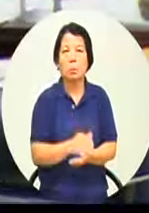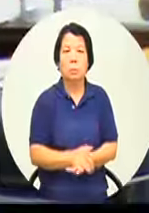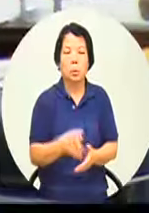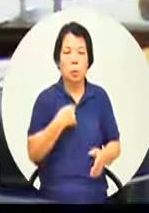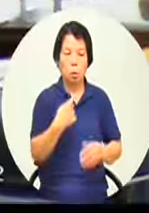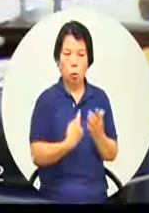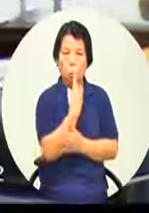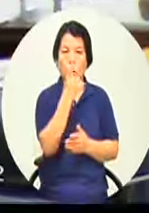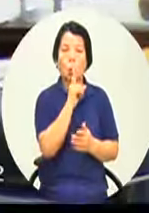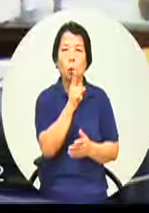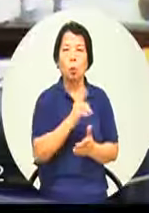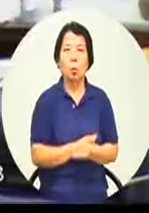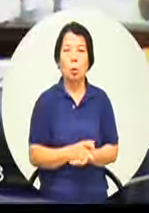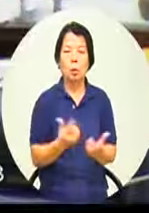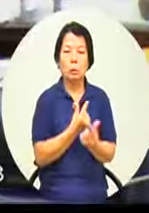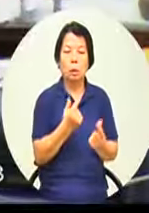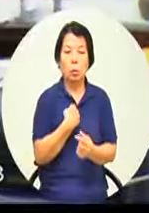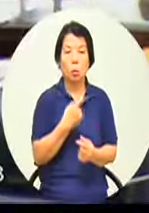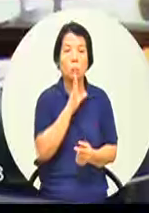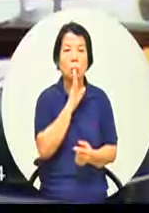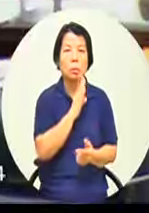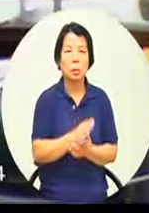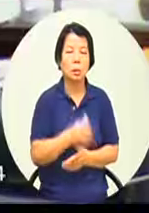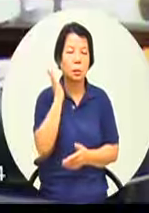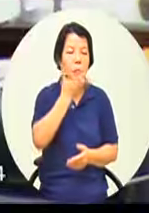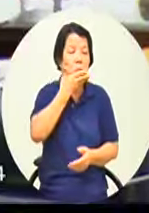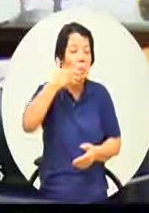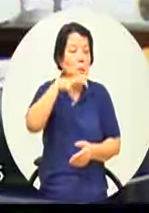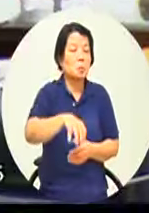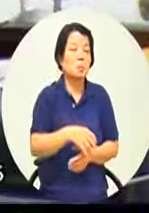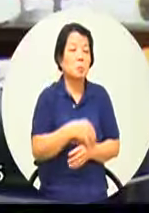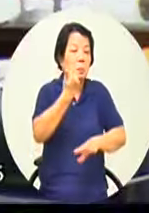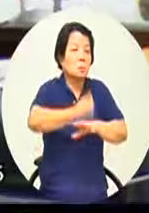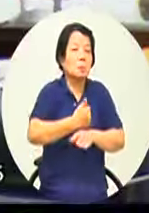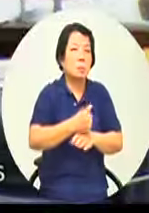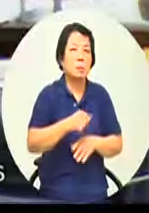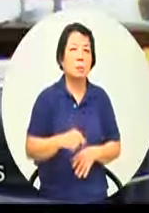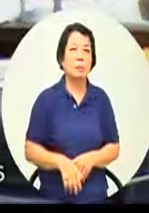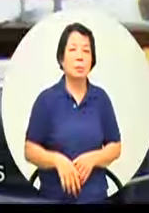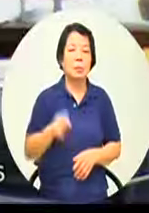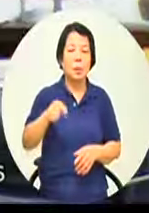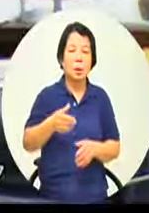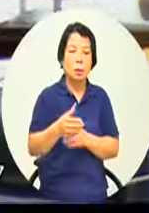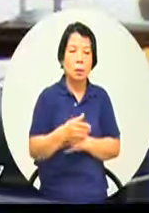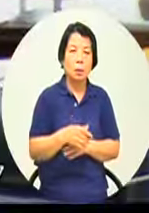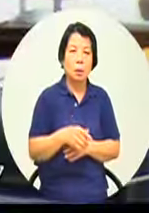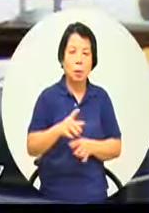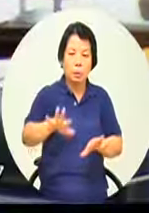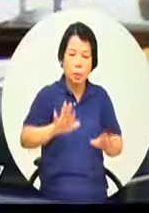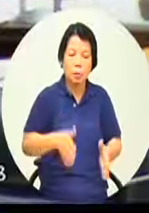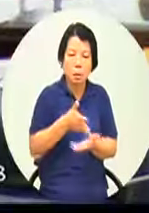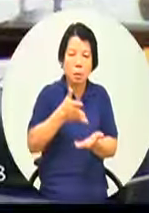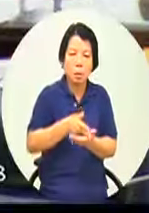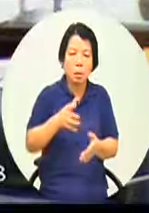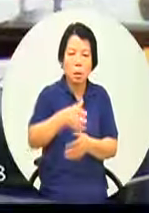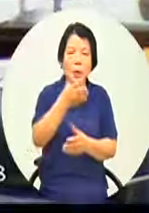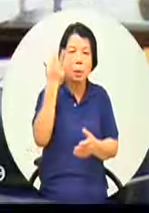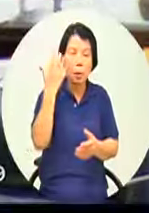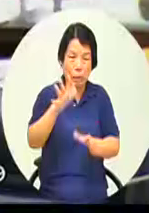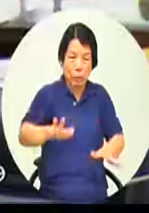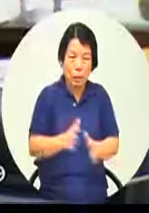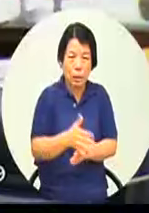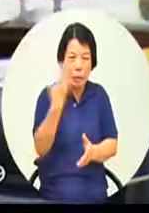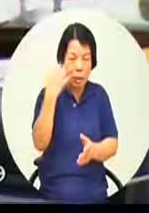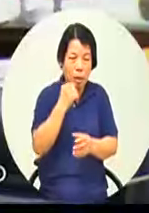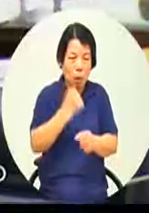干那我在哦，干那未成黑，干那我是开始追离局的。哦，我觉得这样不对，你们头前恁。您讲我被遮遮的啊，后边